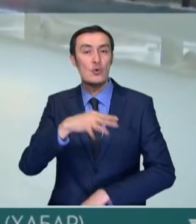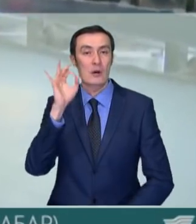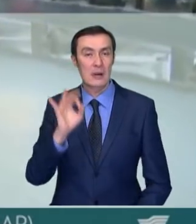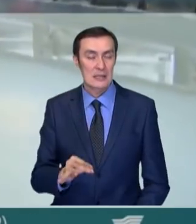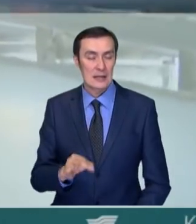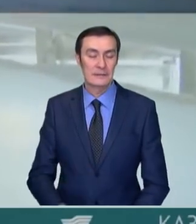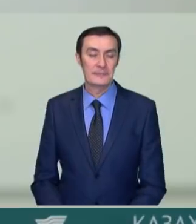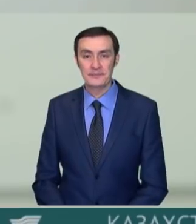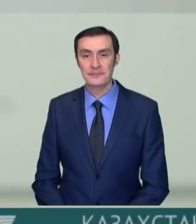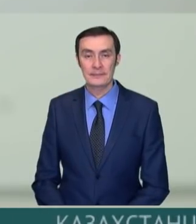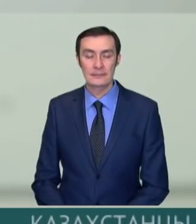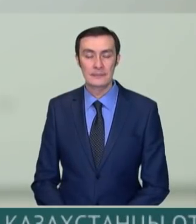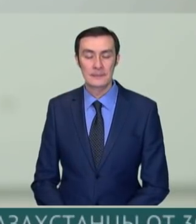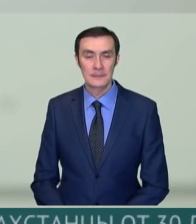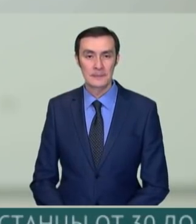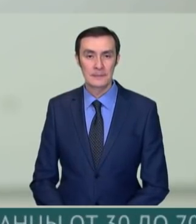40%.